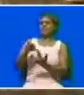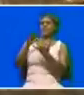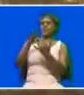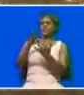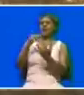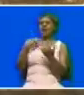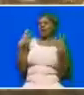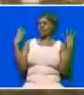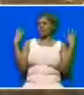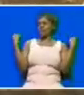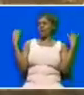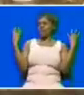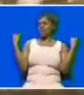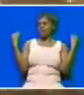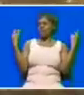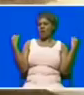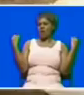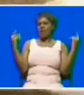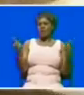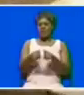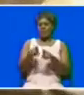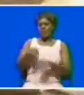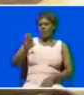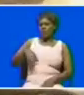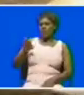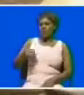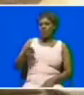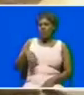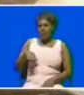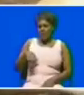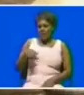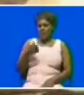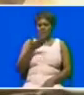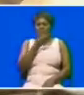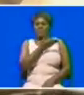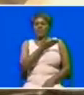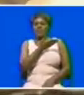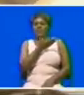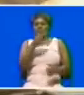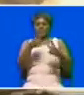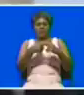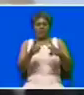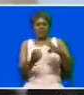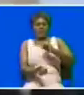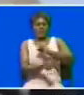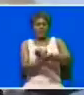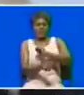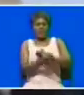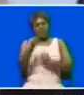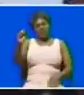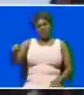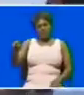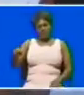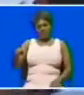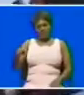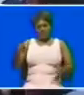wanalalia magodoro. Kwa uchangamfu, mama huyu mzaliwa wa Mudhoaine Tetu Nyeri anaanza kwa kueleza.